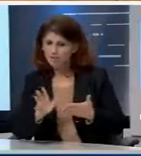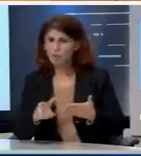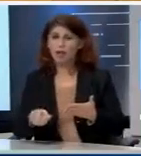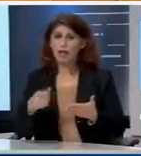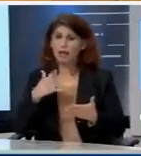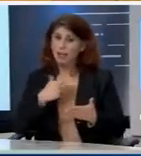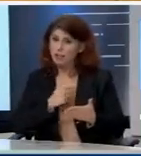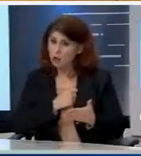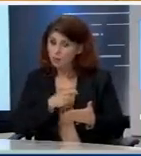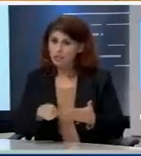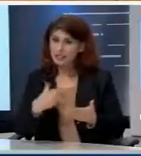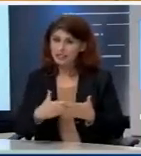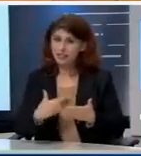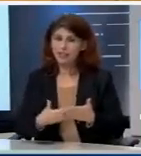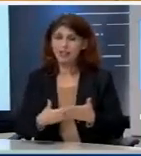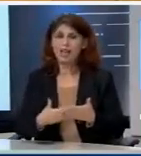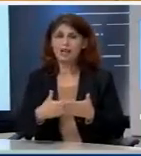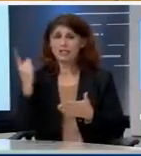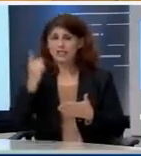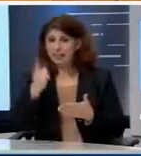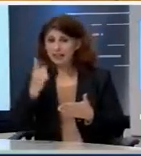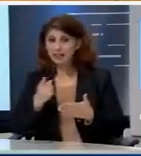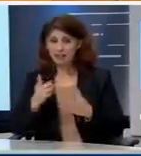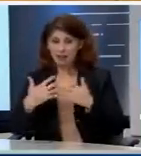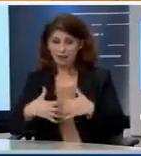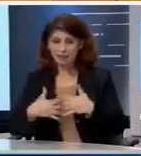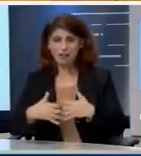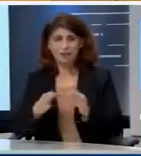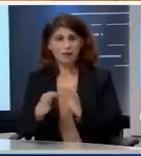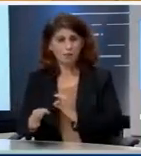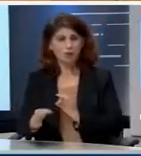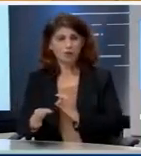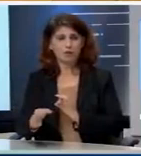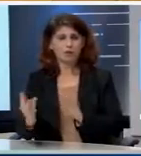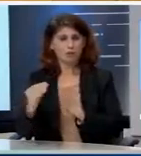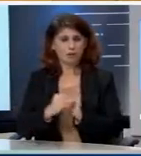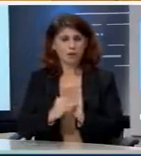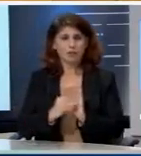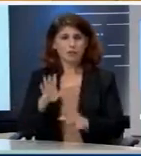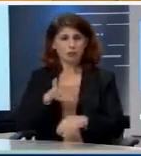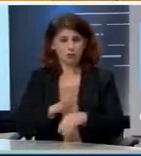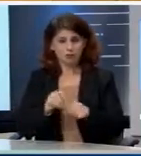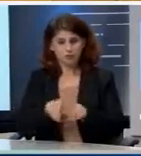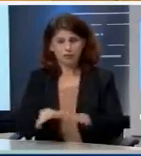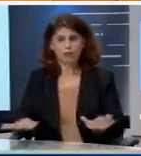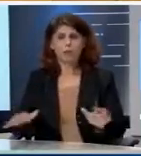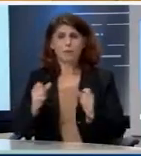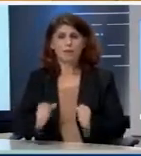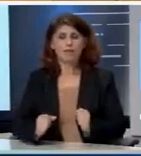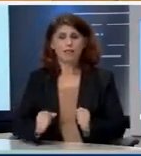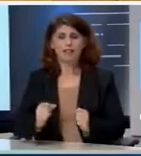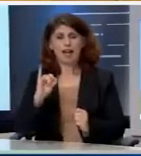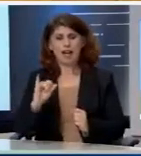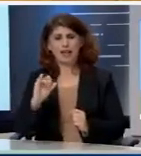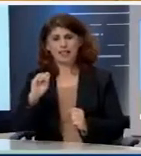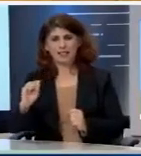αξιόπιστα στοιχεία και στατιστικά επεξεργάσιμα, εφαρμόστηκε η καταχώρηση της διάγνωσης της νόσου με βάση την ταξινόμηση